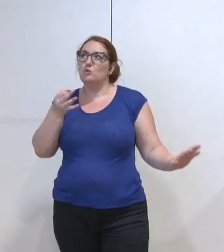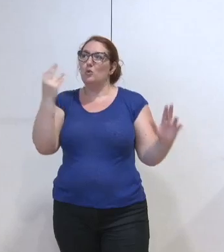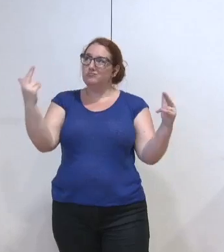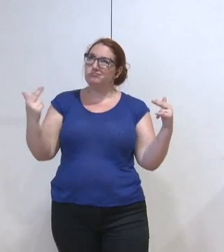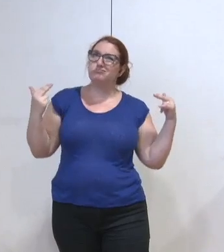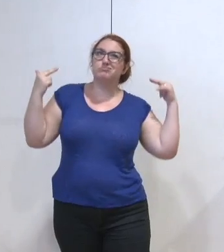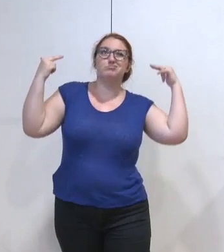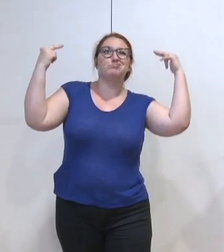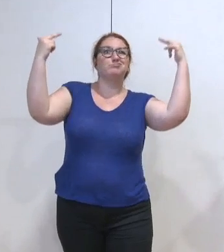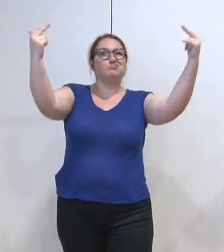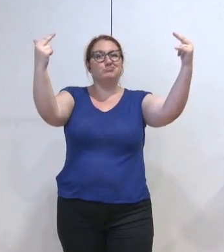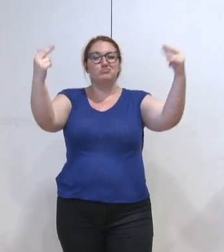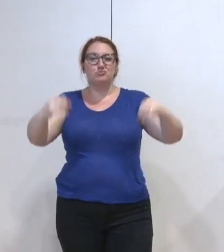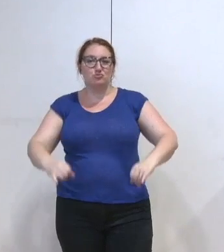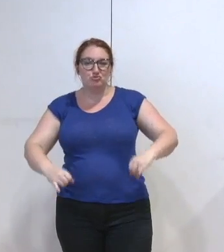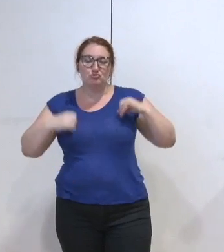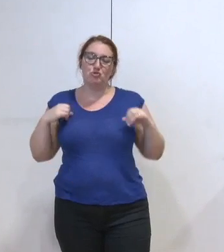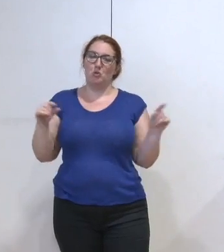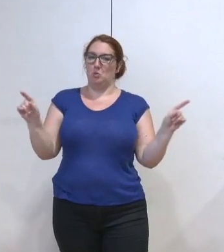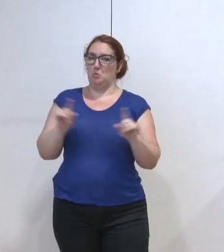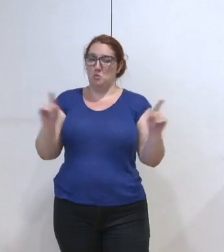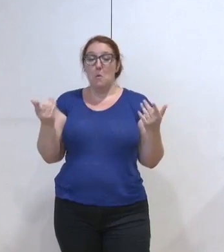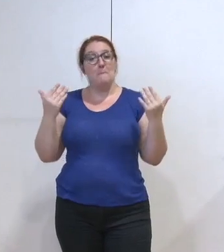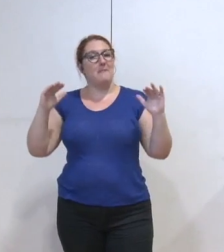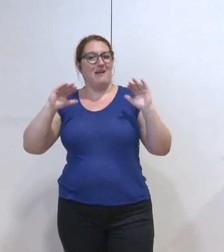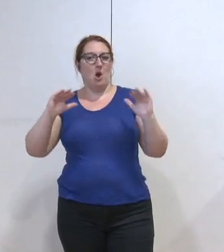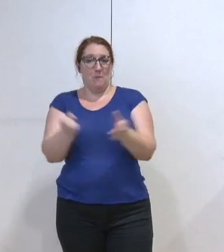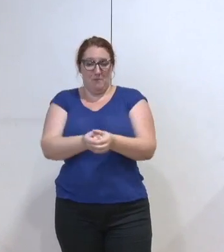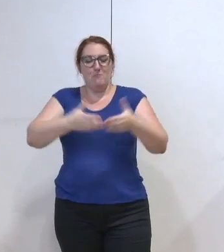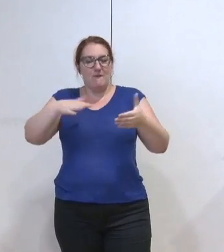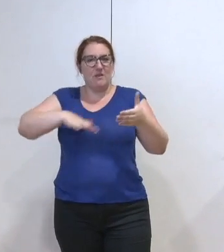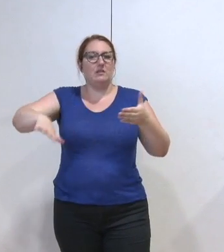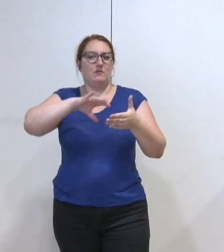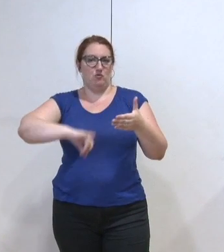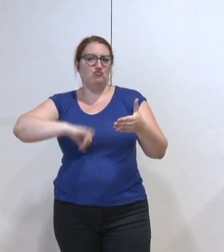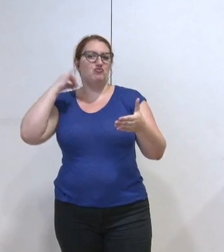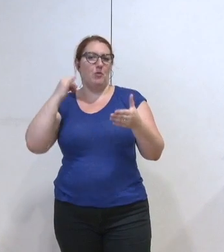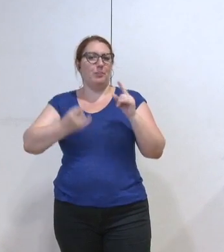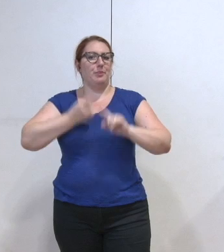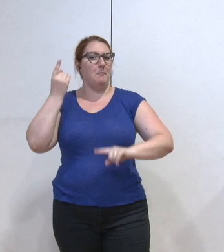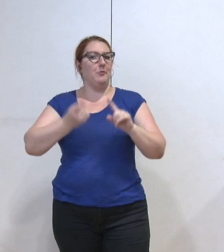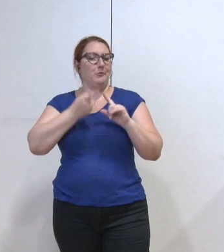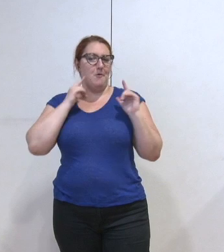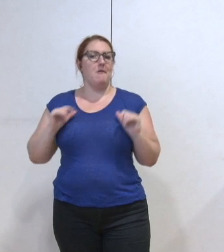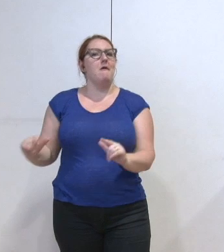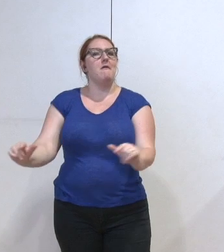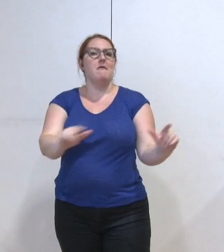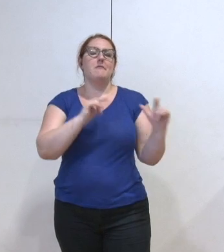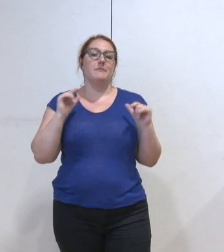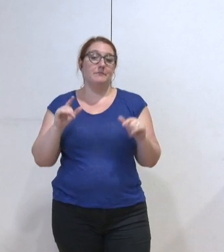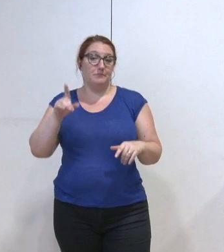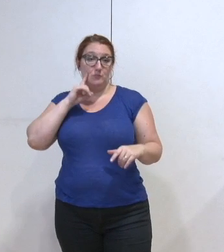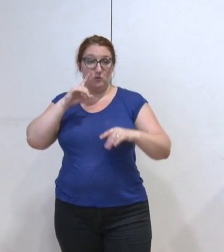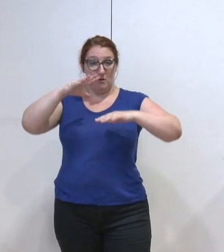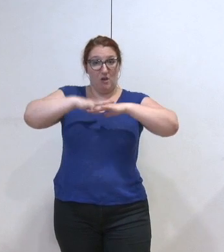de de jeunes représent cependant un nombre important en effectif si on rapporte en particulier à la taille de